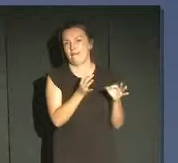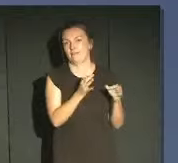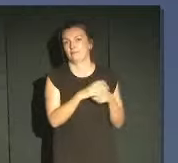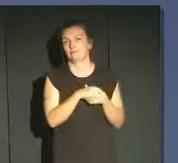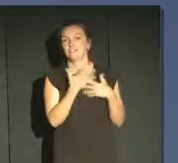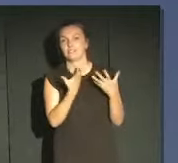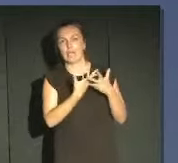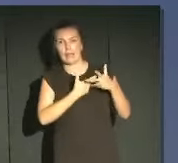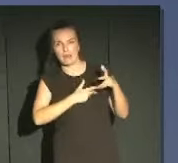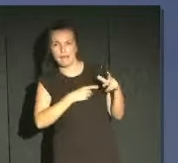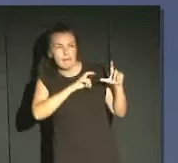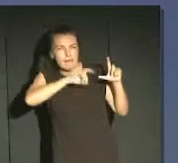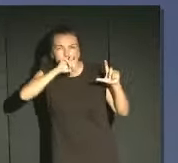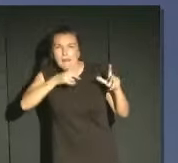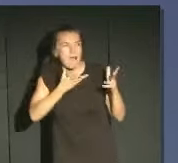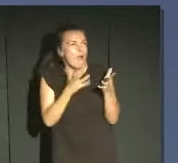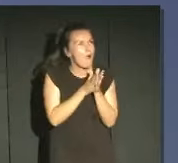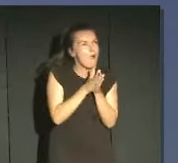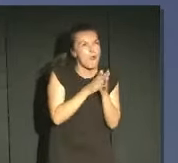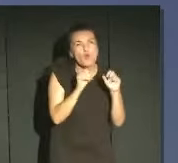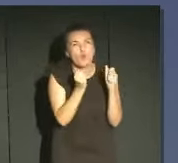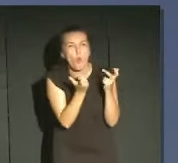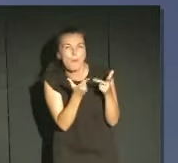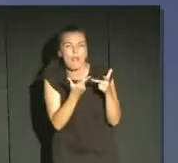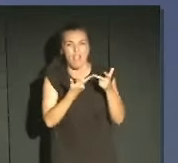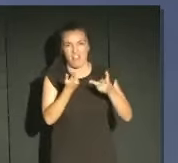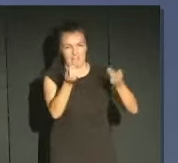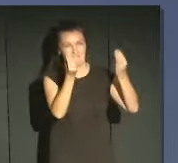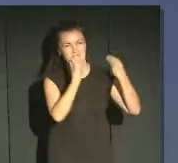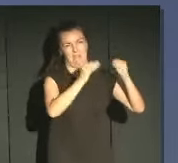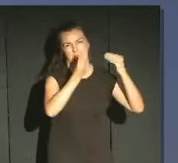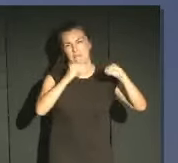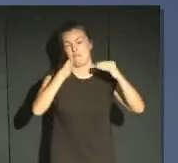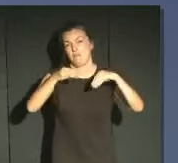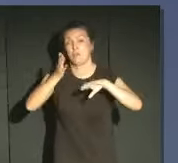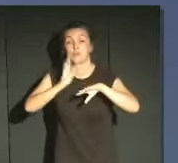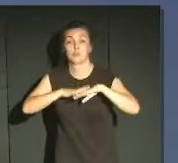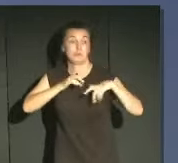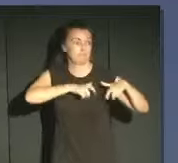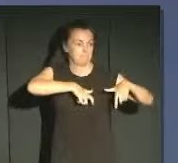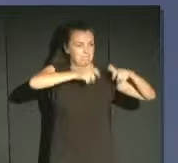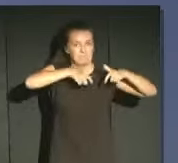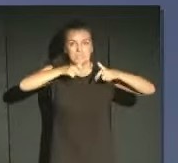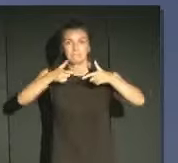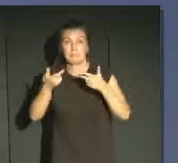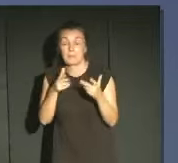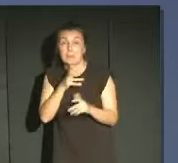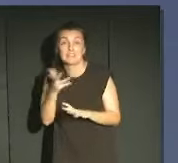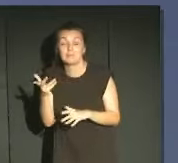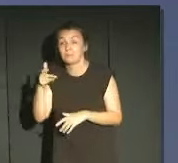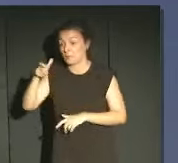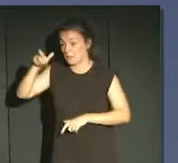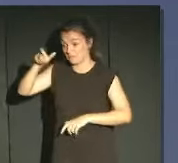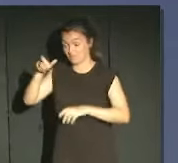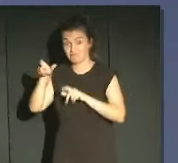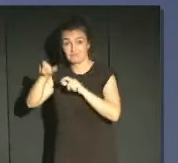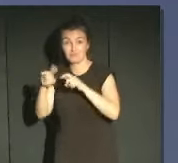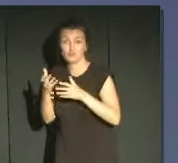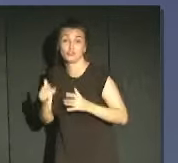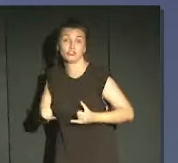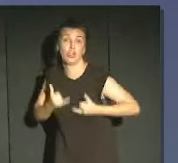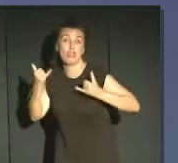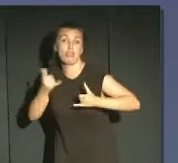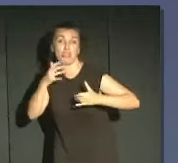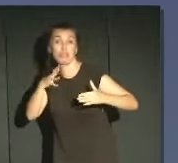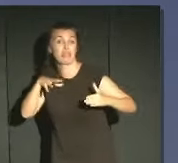un outil de spéculation on en a fait voilà on l'a monayé et puis maintenant on a plus de foncier pour que cette jeunesse participe à l'effort